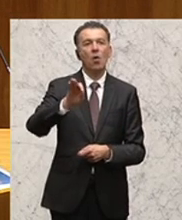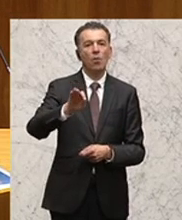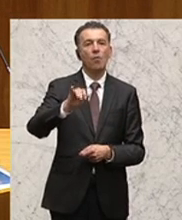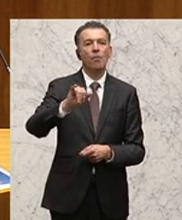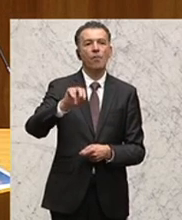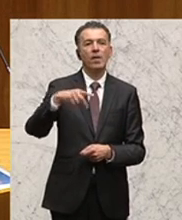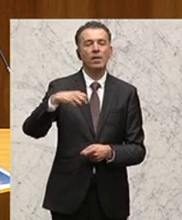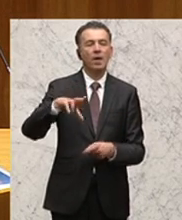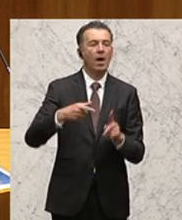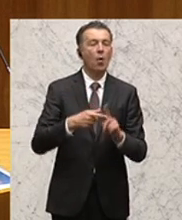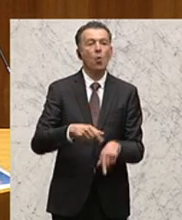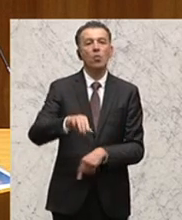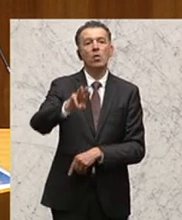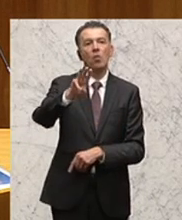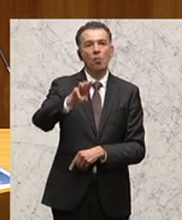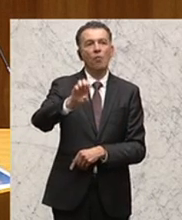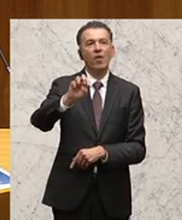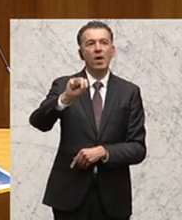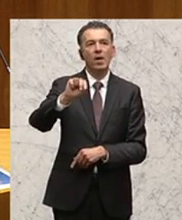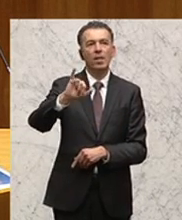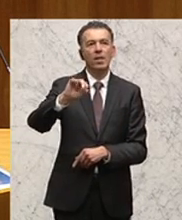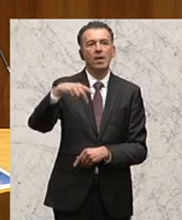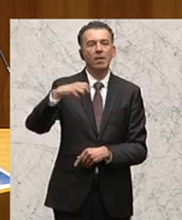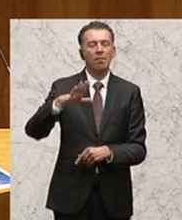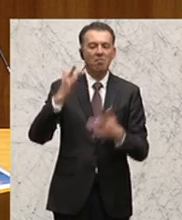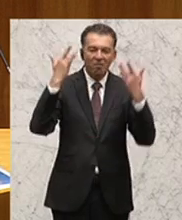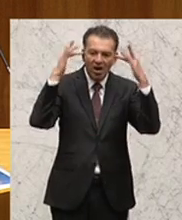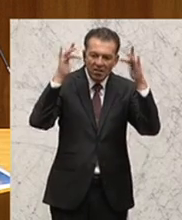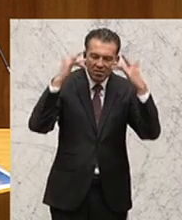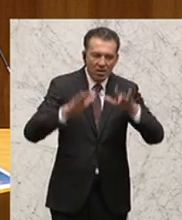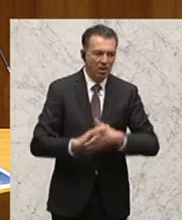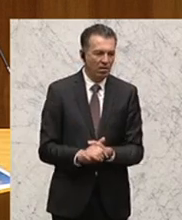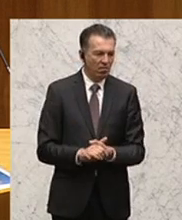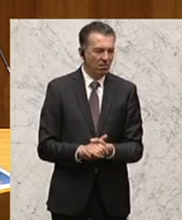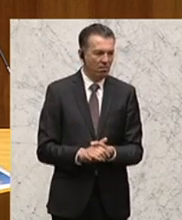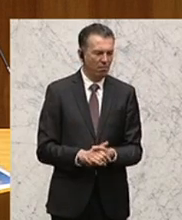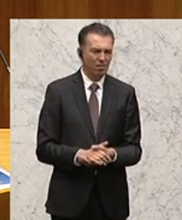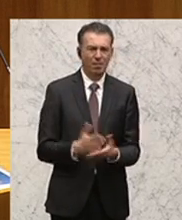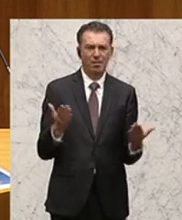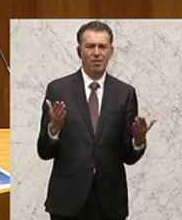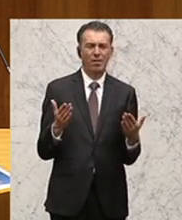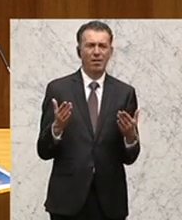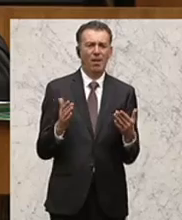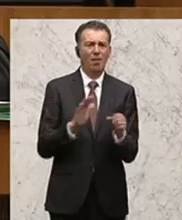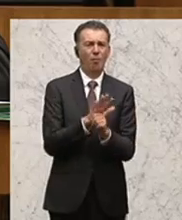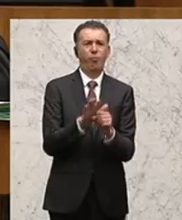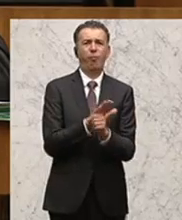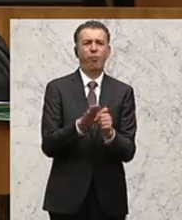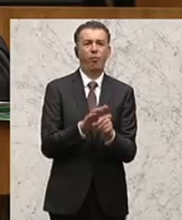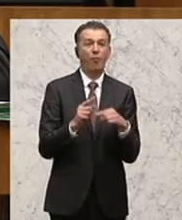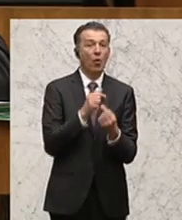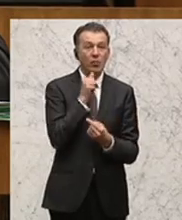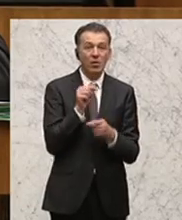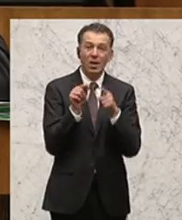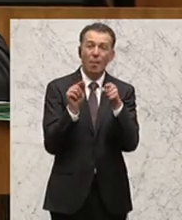Weninger eingebracht wurde. Also, ich weiß nicht. Der ist irreführend. Für uns hier im Haus nicht, aber